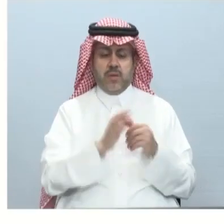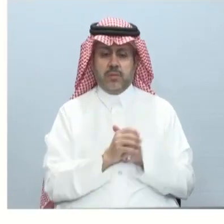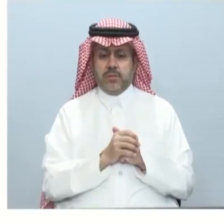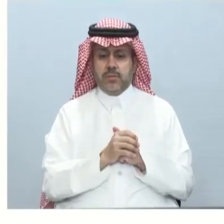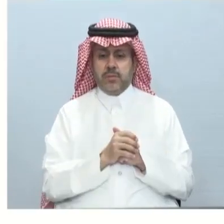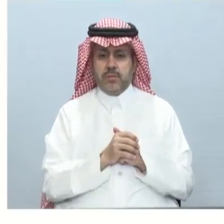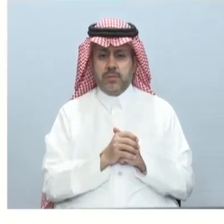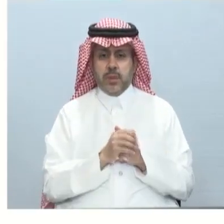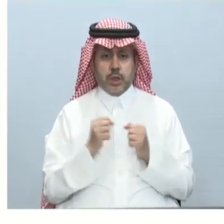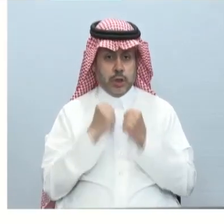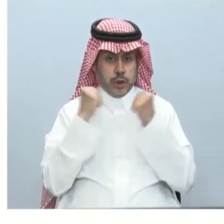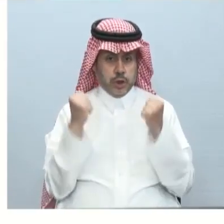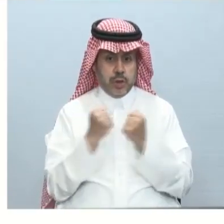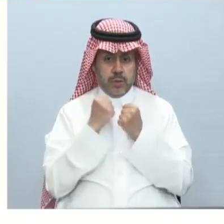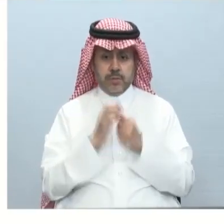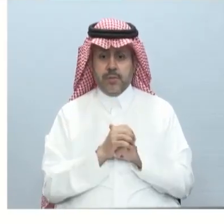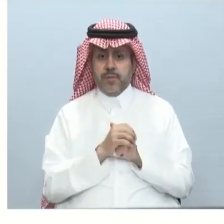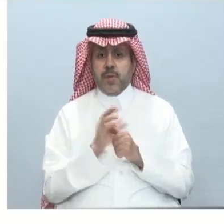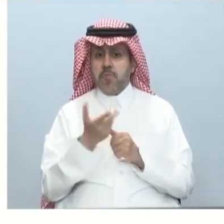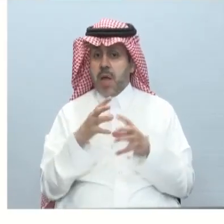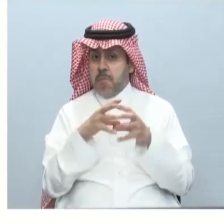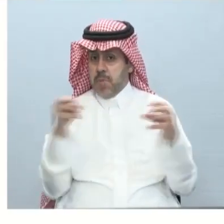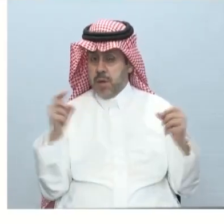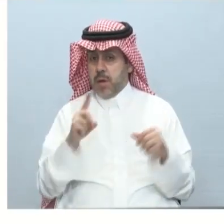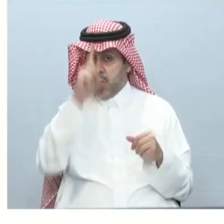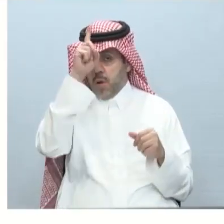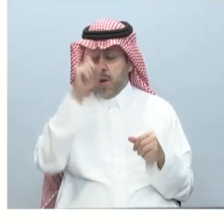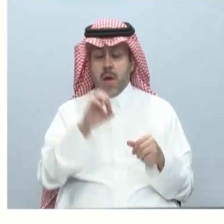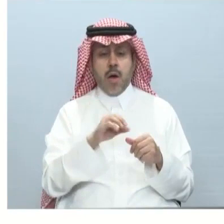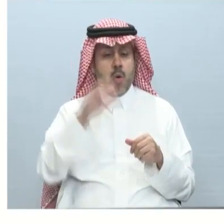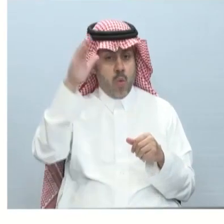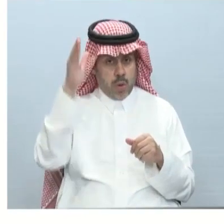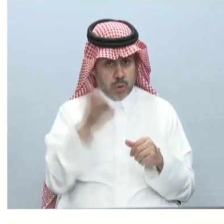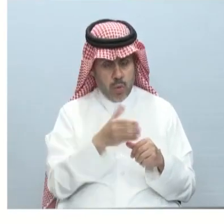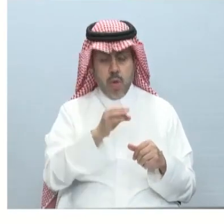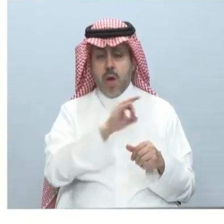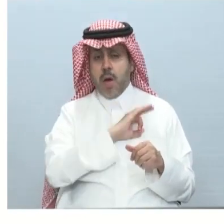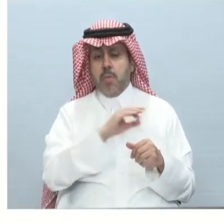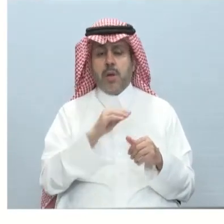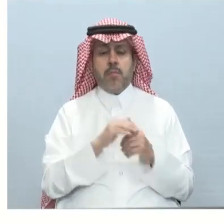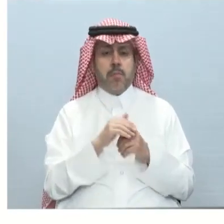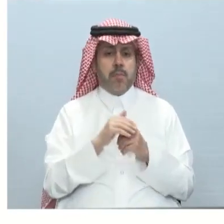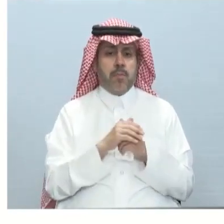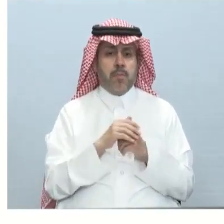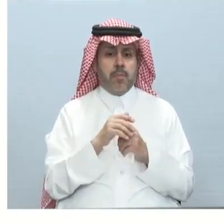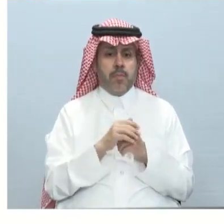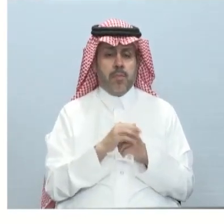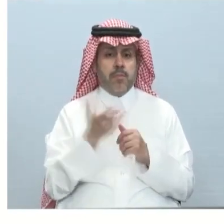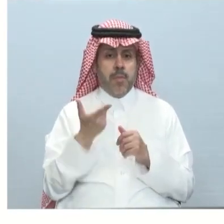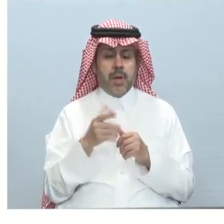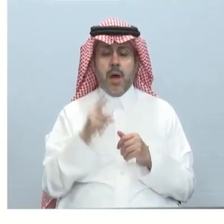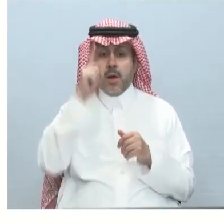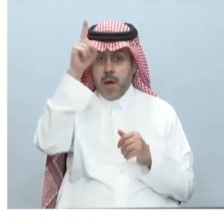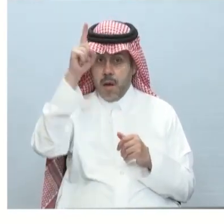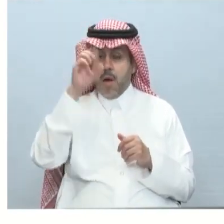والثالثه هذا نشاط ما معنى ان يكون الله ورسوله احب اليه ما سواهما مع التمثيل ذكرنا